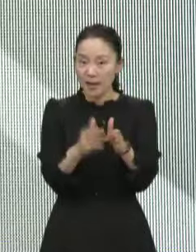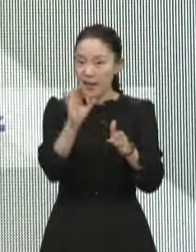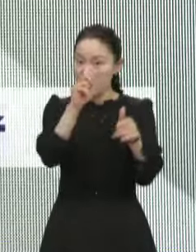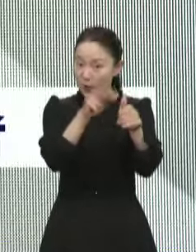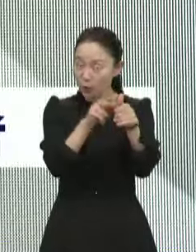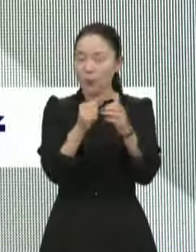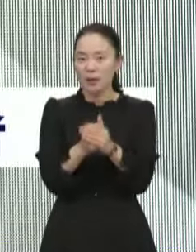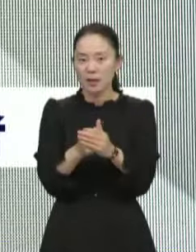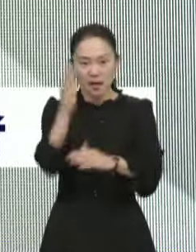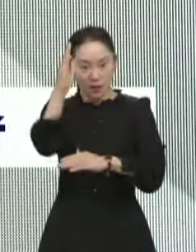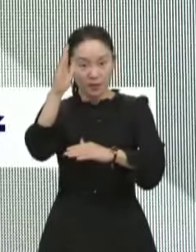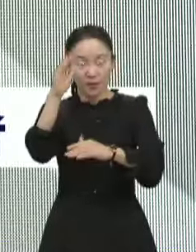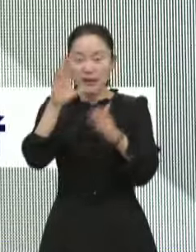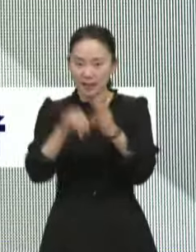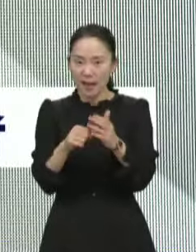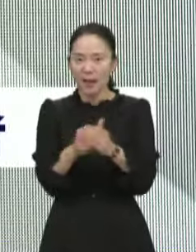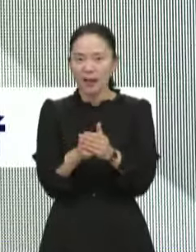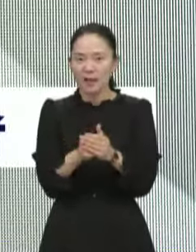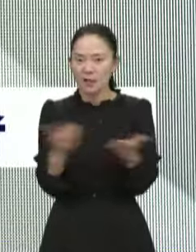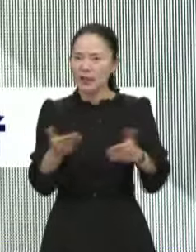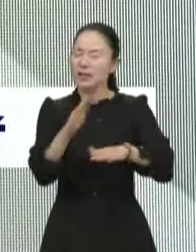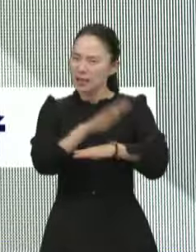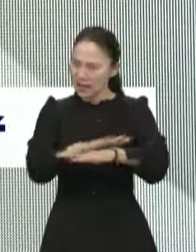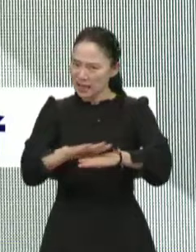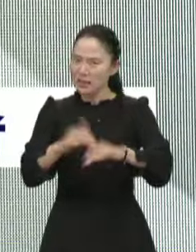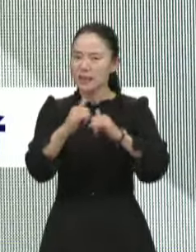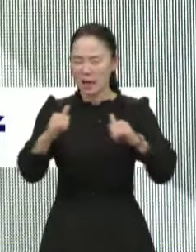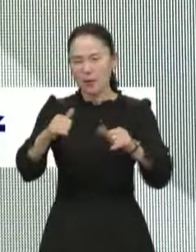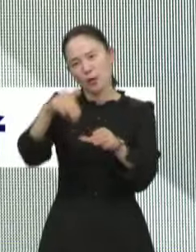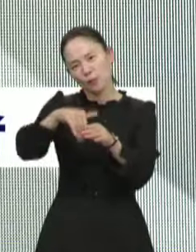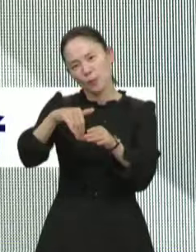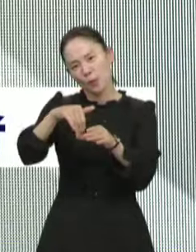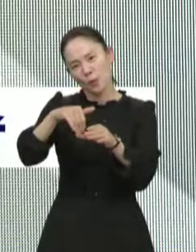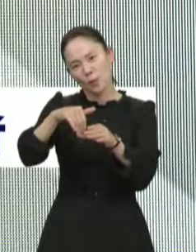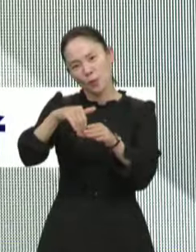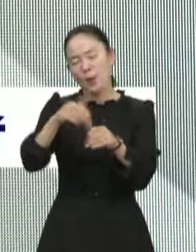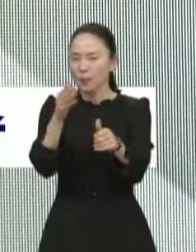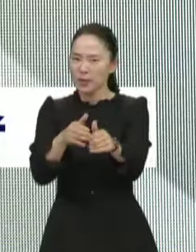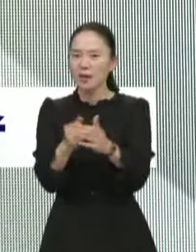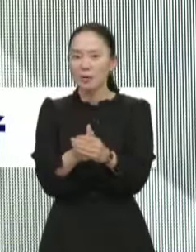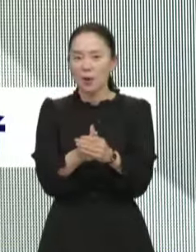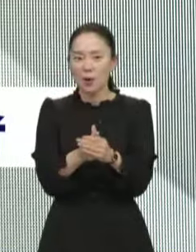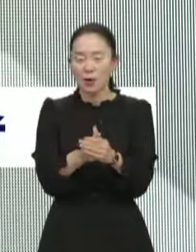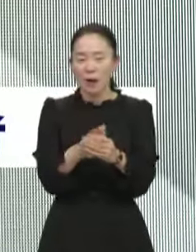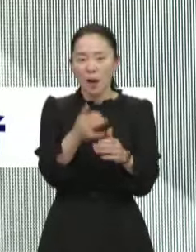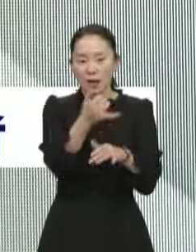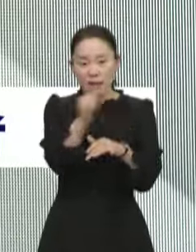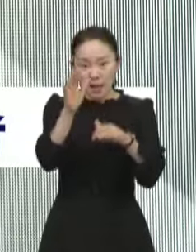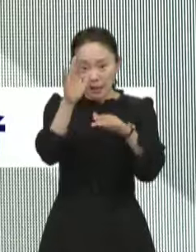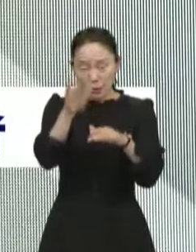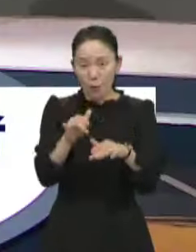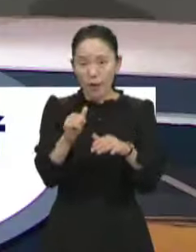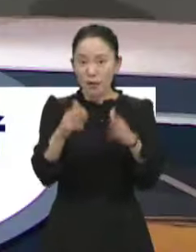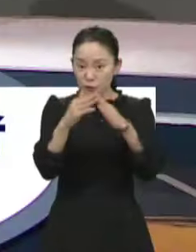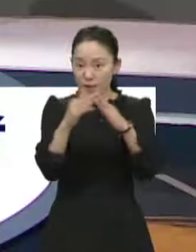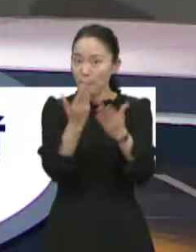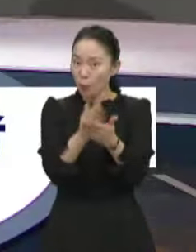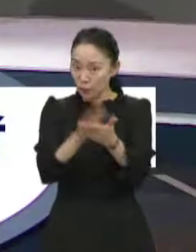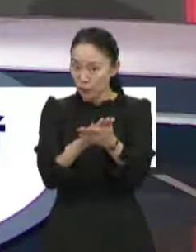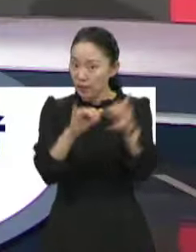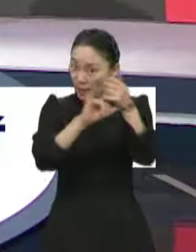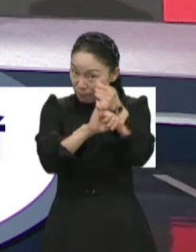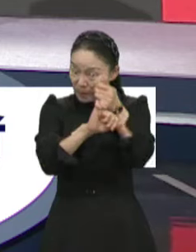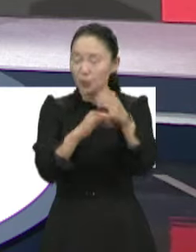후보는 연설회를 통해 일 잘할 사람에게 투표해달라며 최근 세종시 주택 하자보수 문제를 해결하겠다고